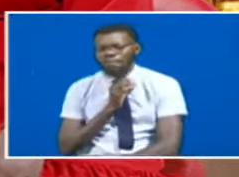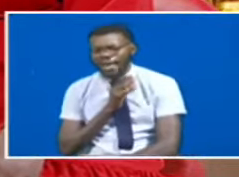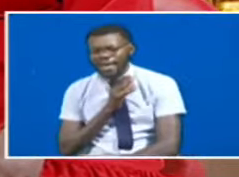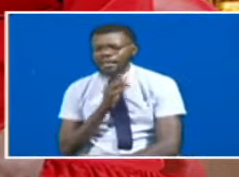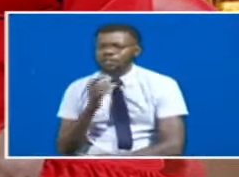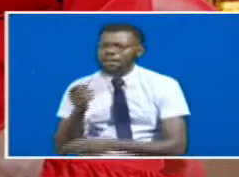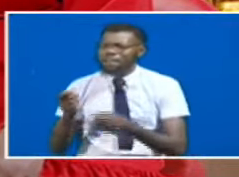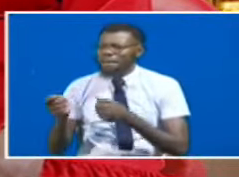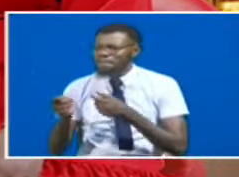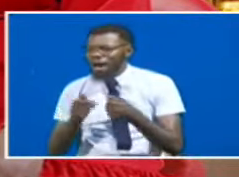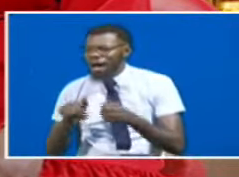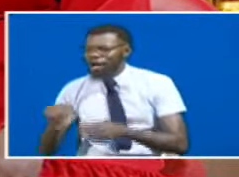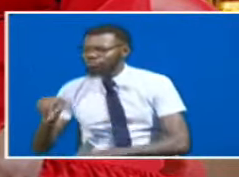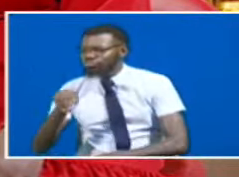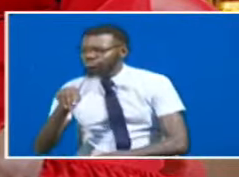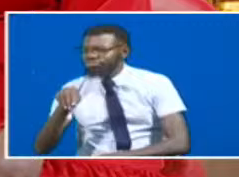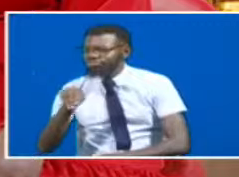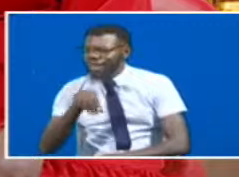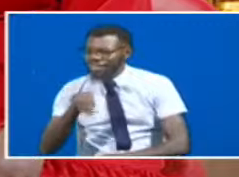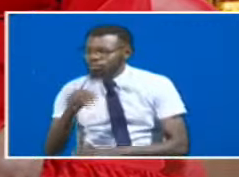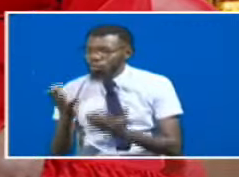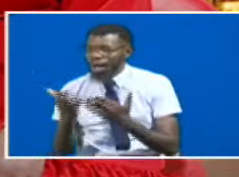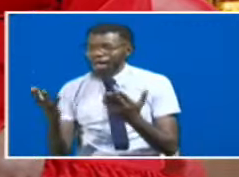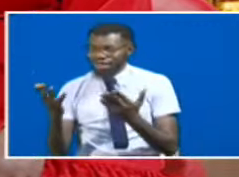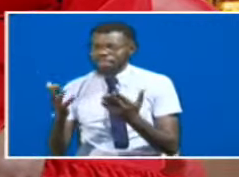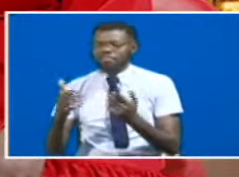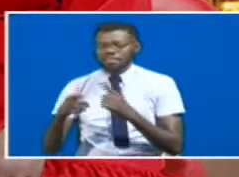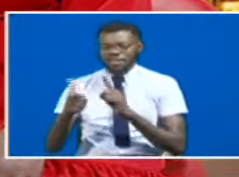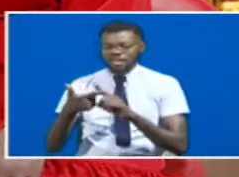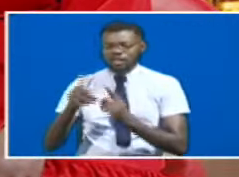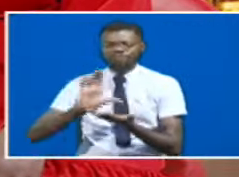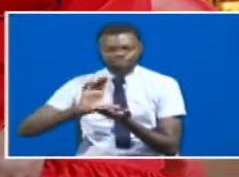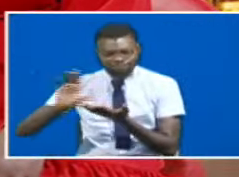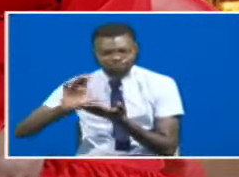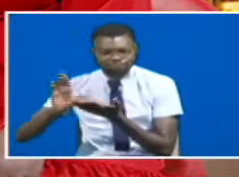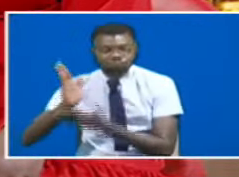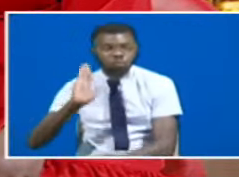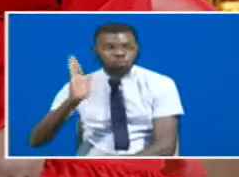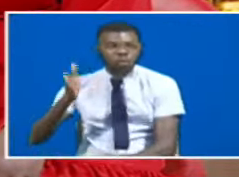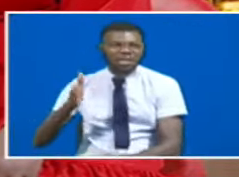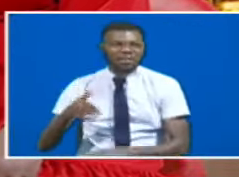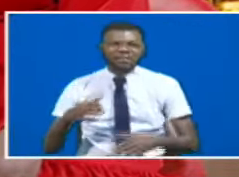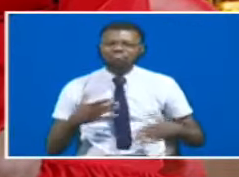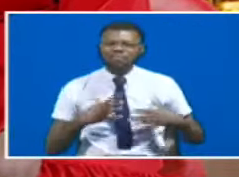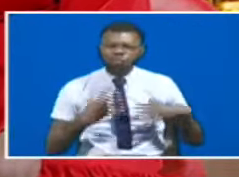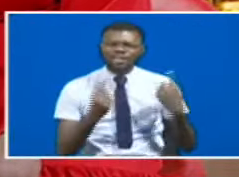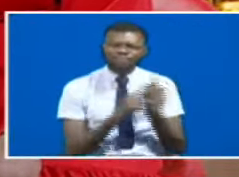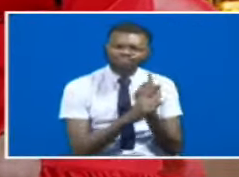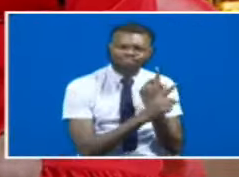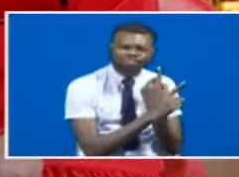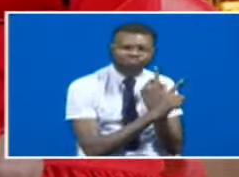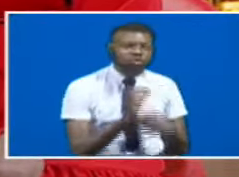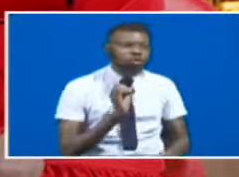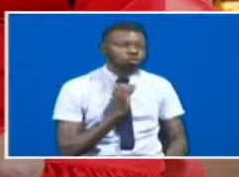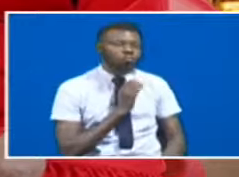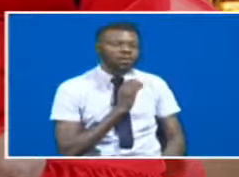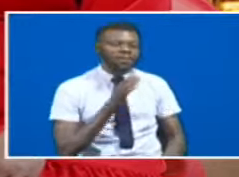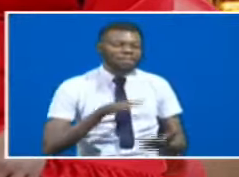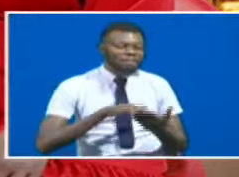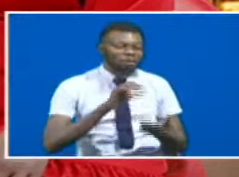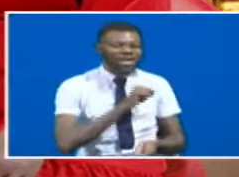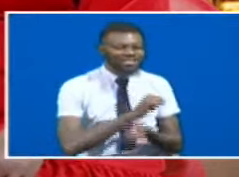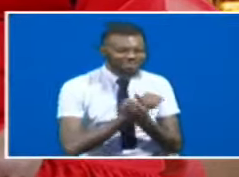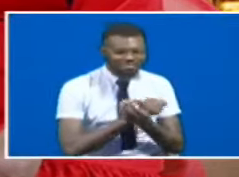wapate fidia. Haya najiri baada ya shinikizo kutoka kwa wadau wa sekta mbalimbali kukithiri. Elvis Koskei na maelezo zaidi.